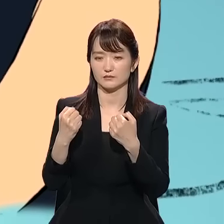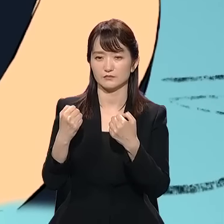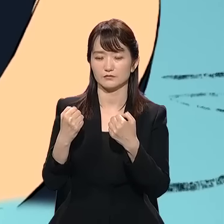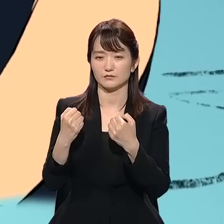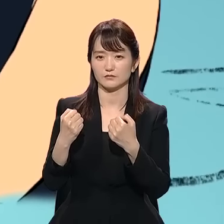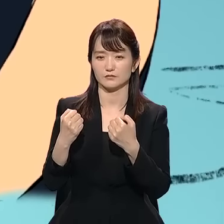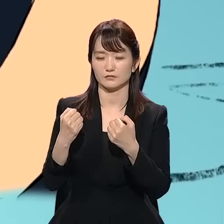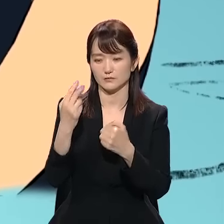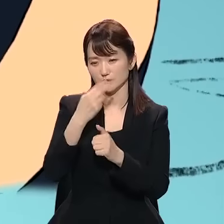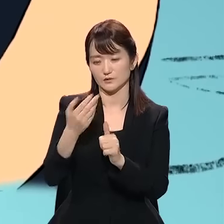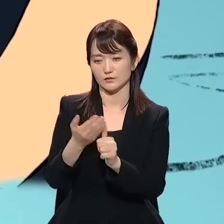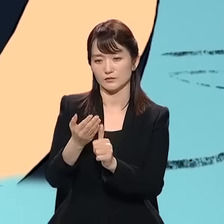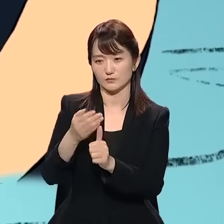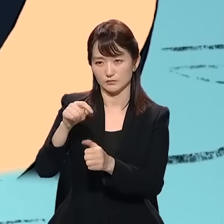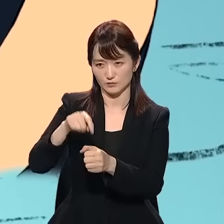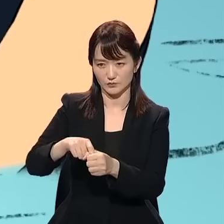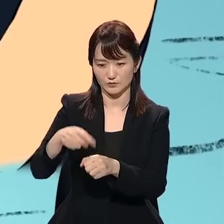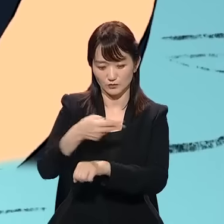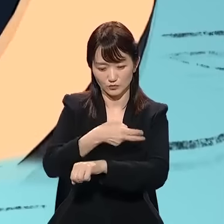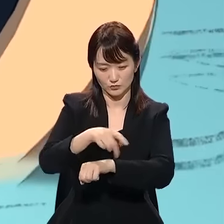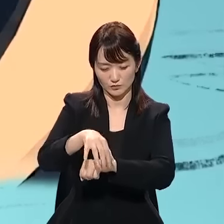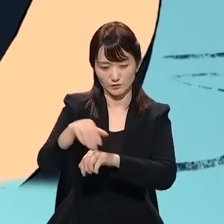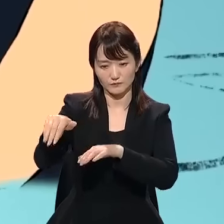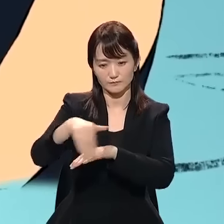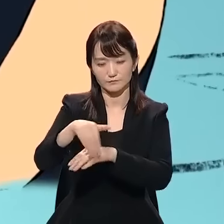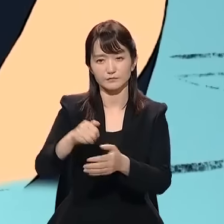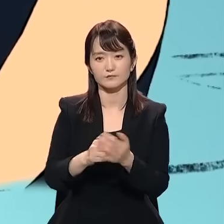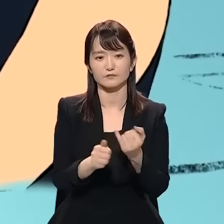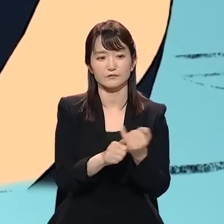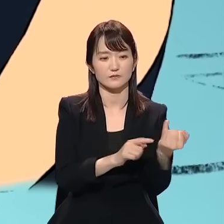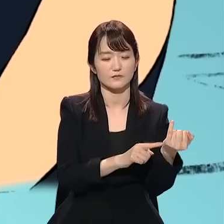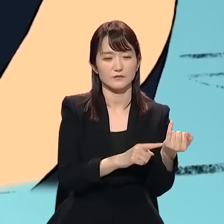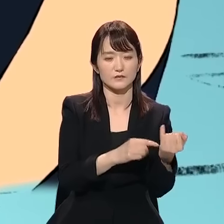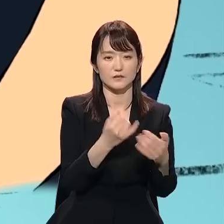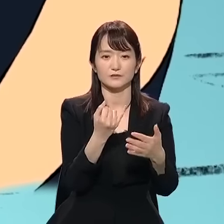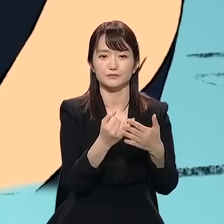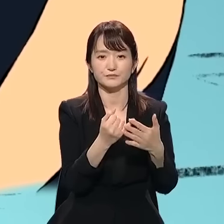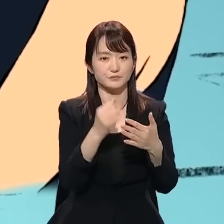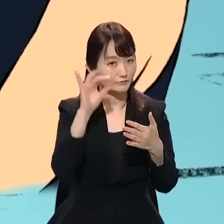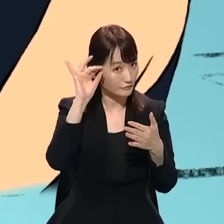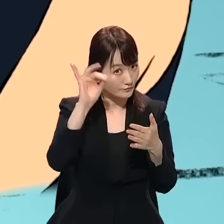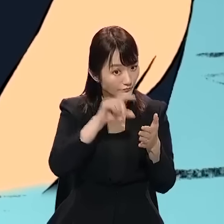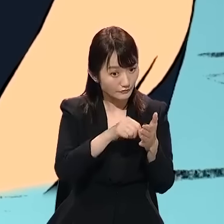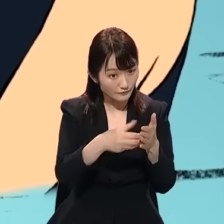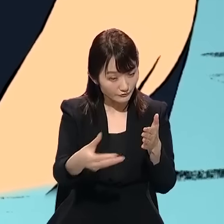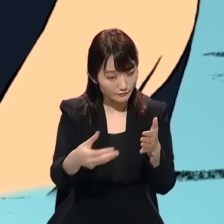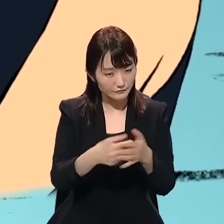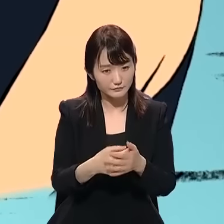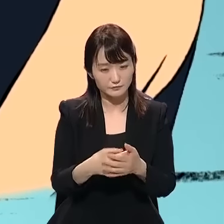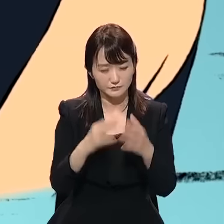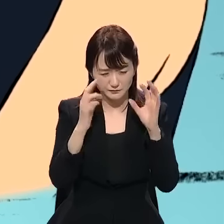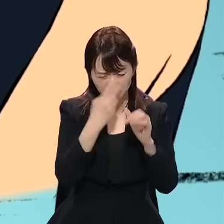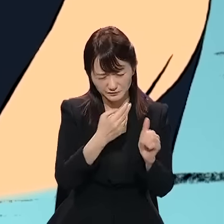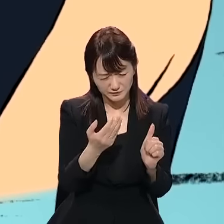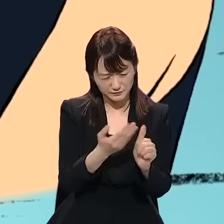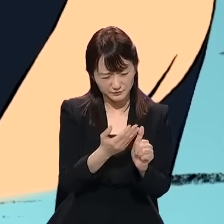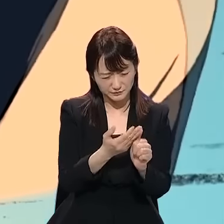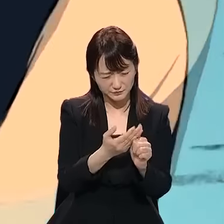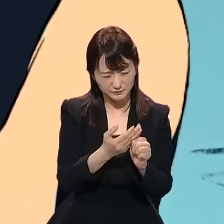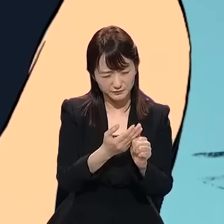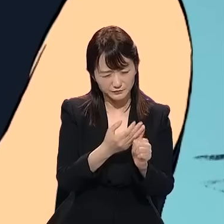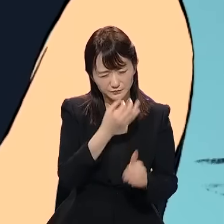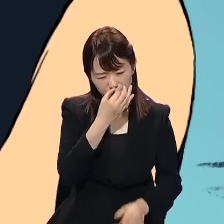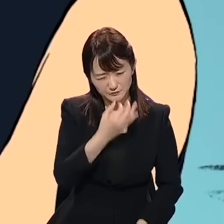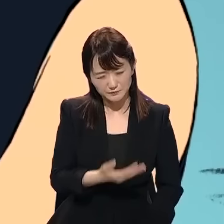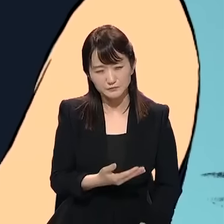했다라는 거예요 근데 아내는 둘째가 100일쯤 지냈으니까 집에서 육관 으라 굉장히 좀 찌들어 있을 수밖에 없지않습니까 표현이